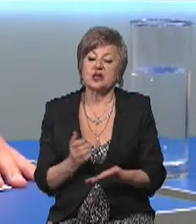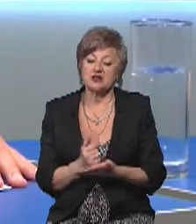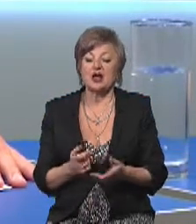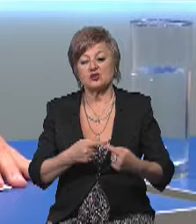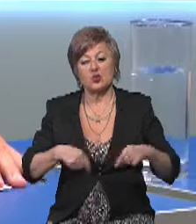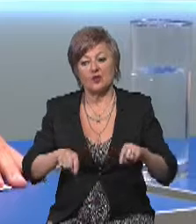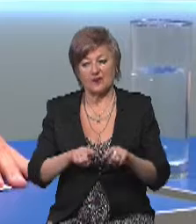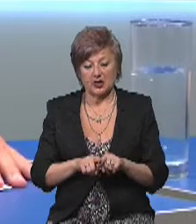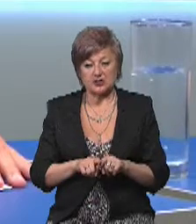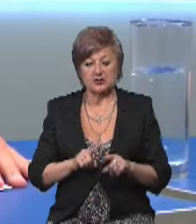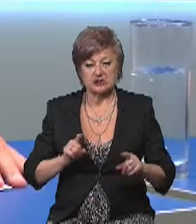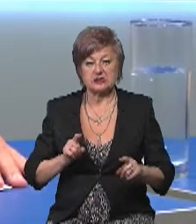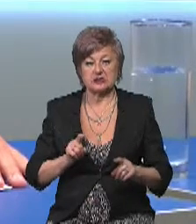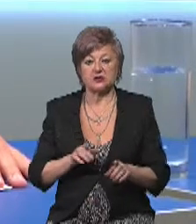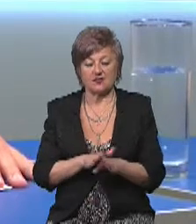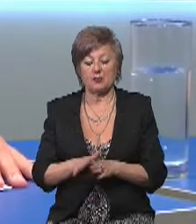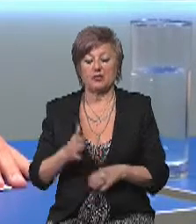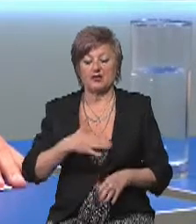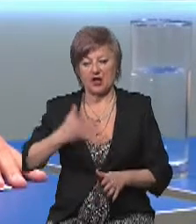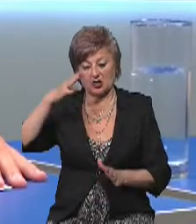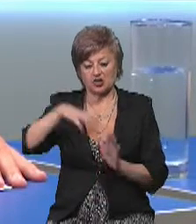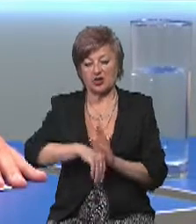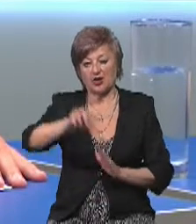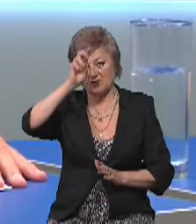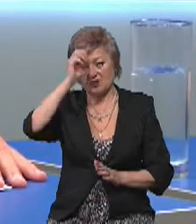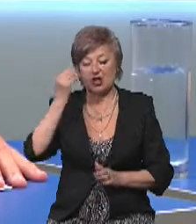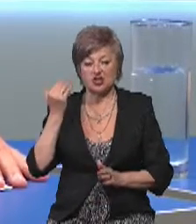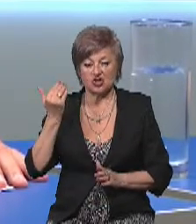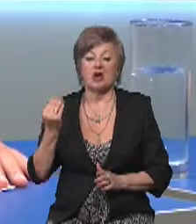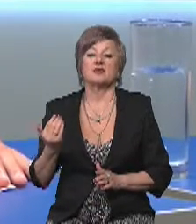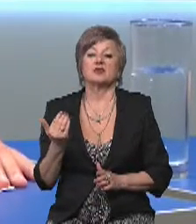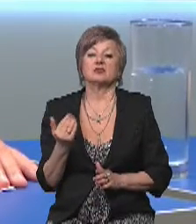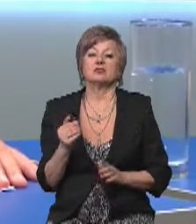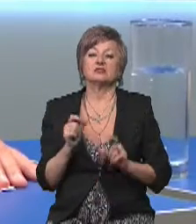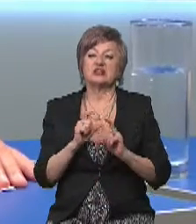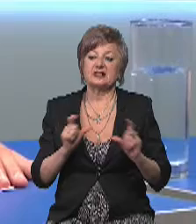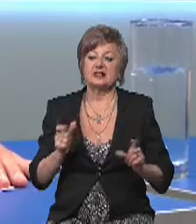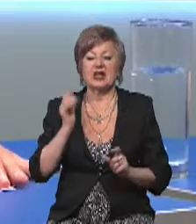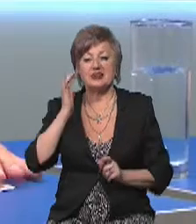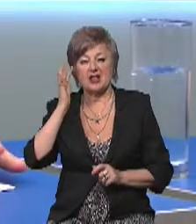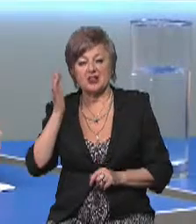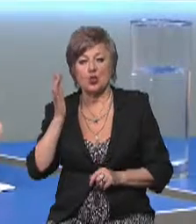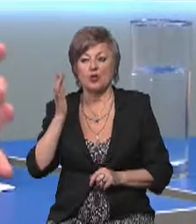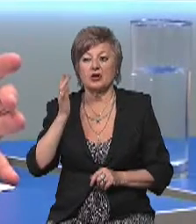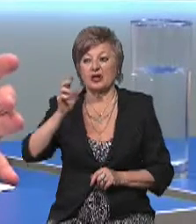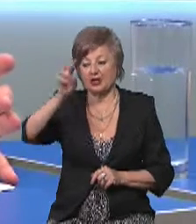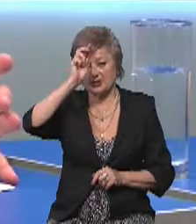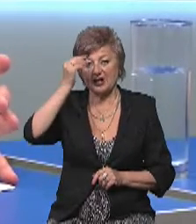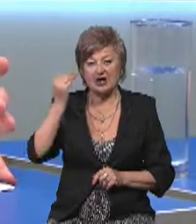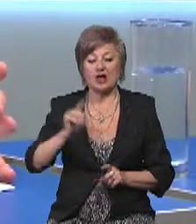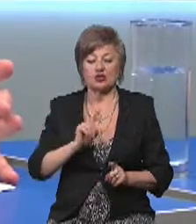сфері зміцнення нашої державності, інститутів нашої держави, її ідеології. Держава,